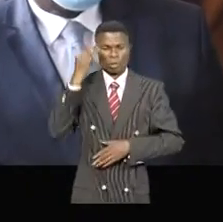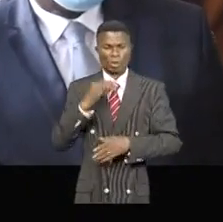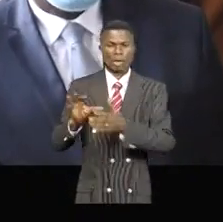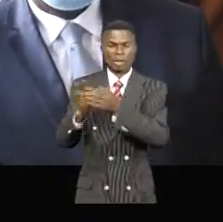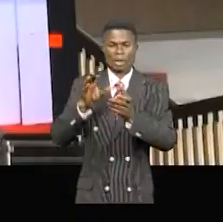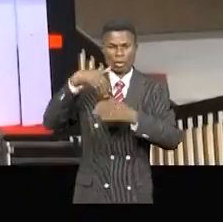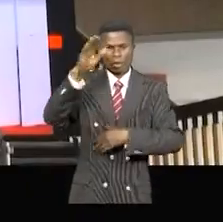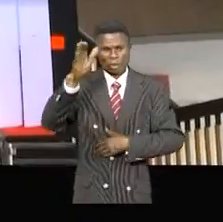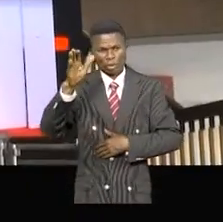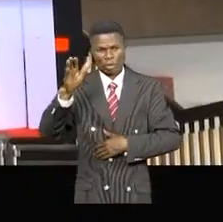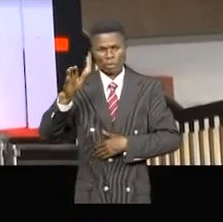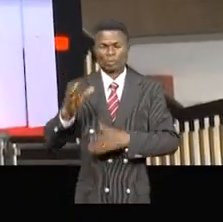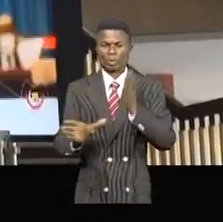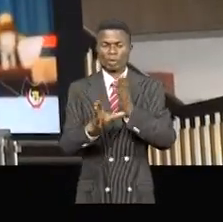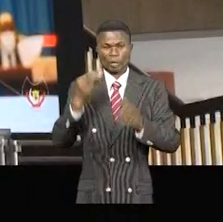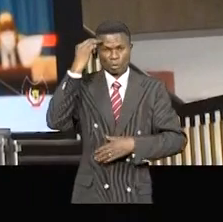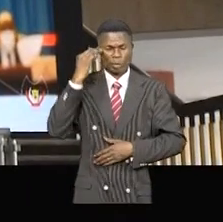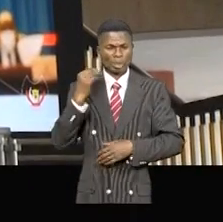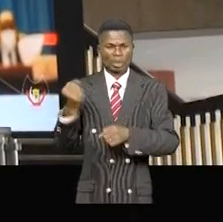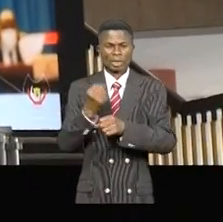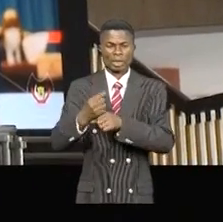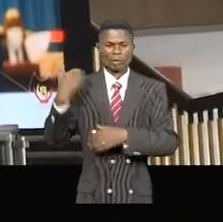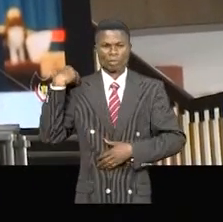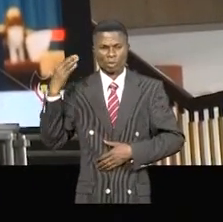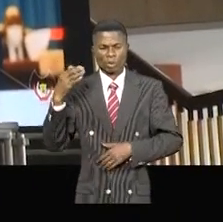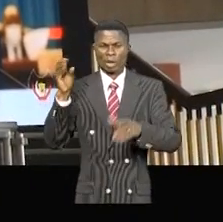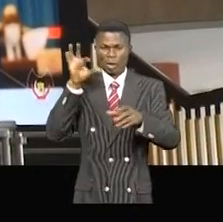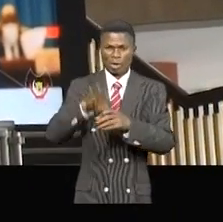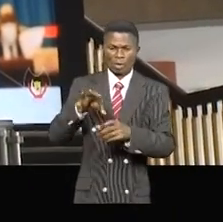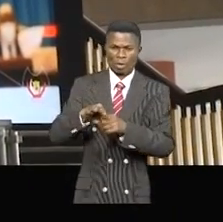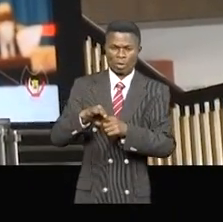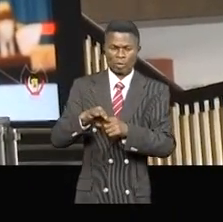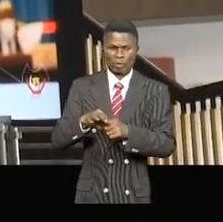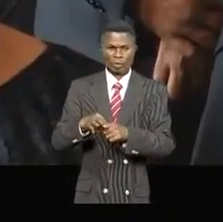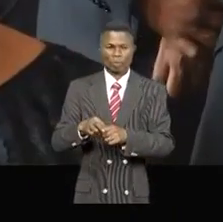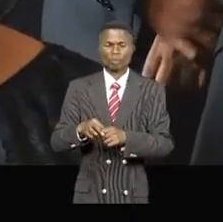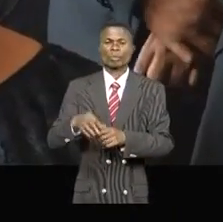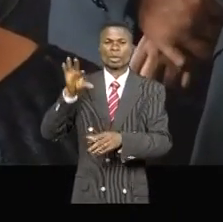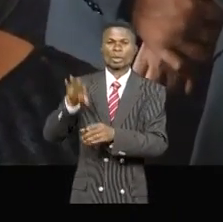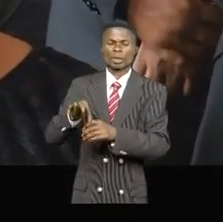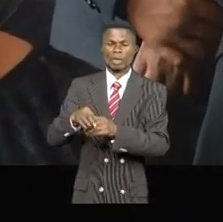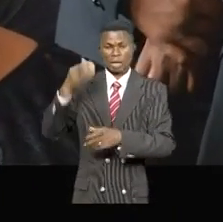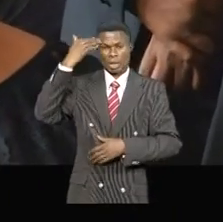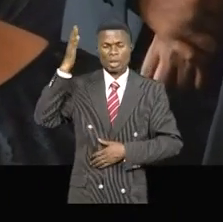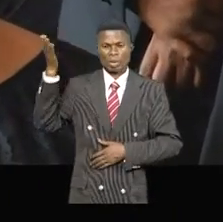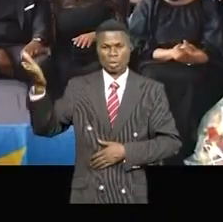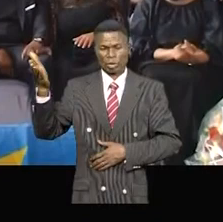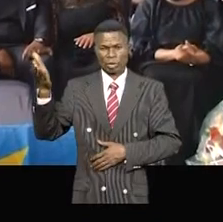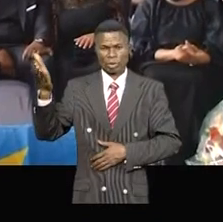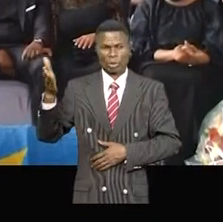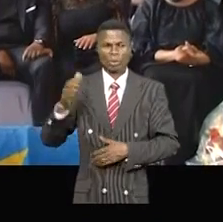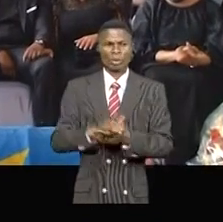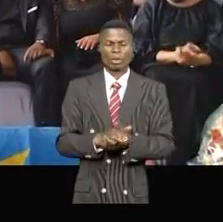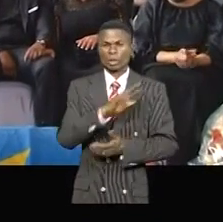extérieures et de vice-ministre de travaux publics. Il a été élu à la circonscription électorale de Mbandaka aux législatives